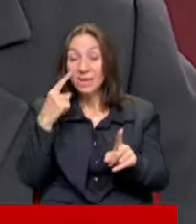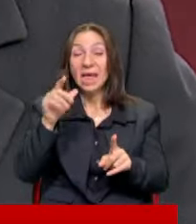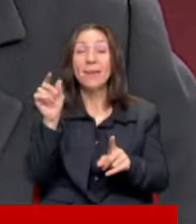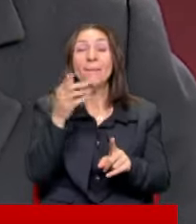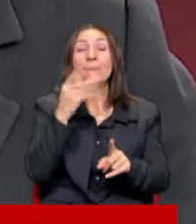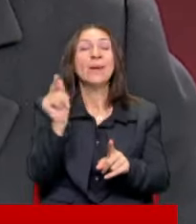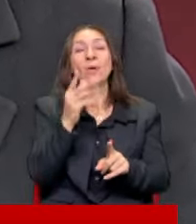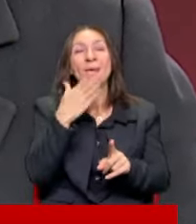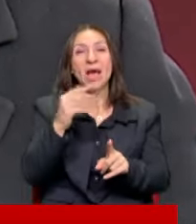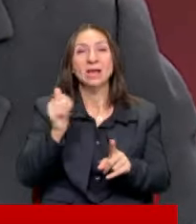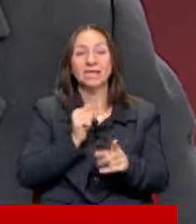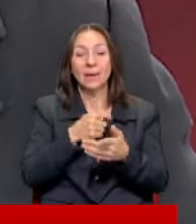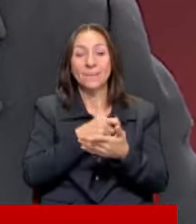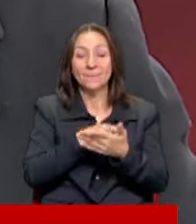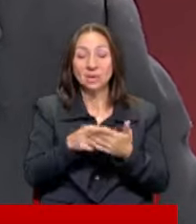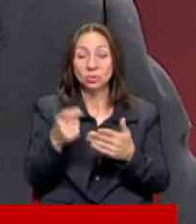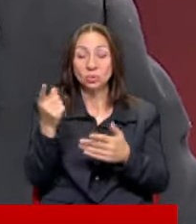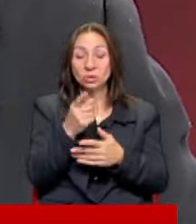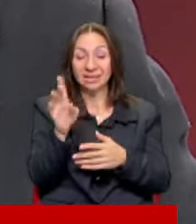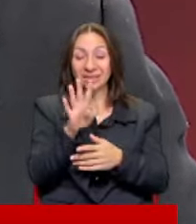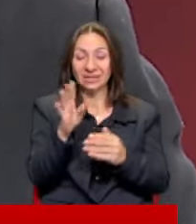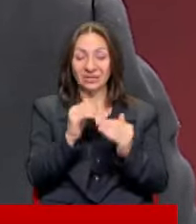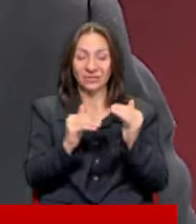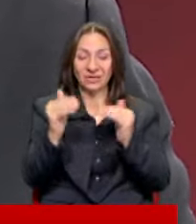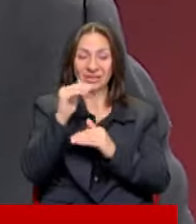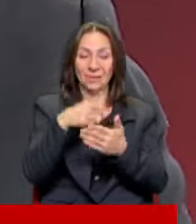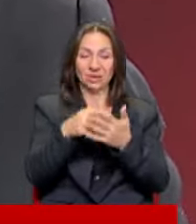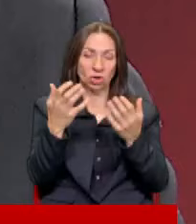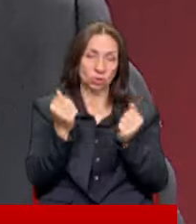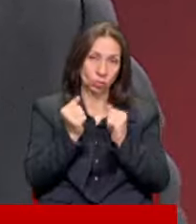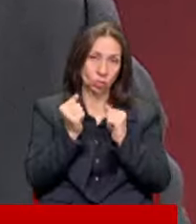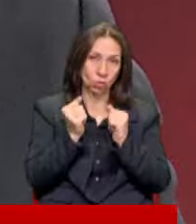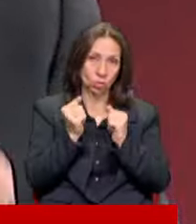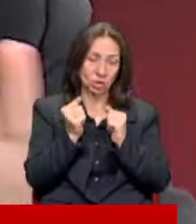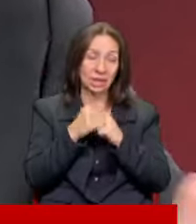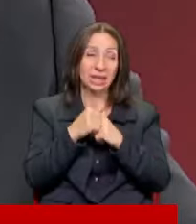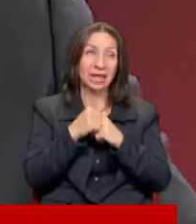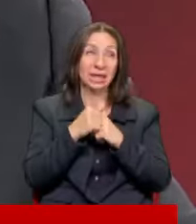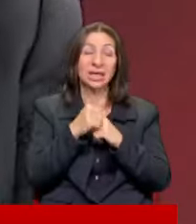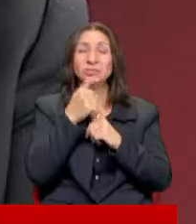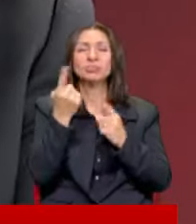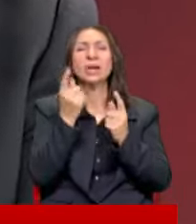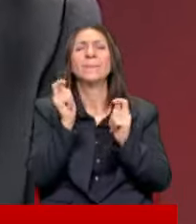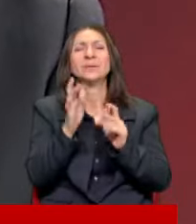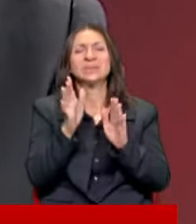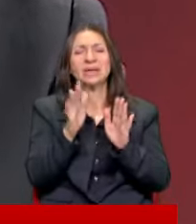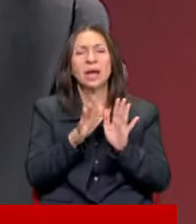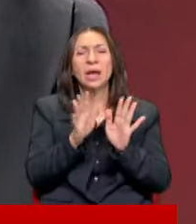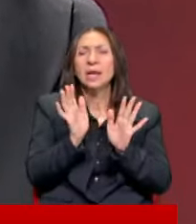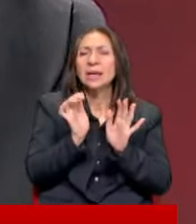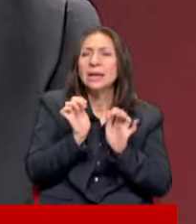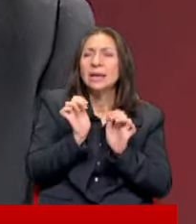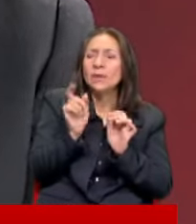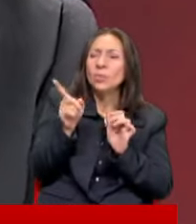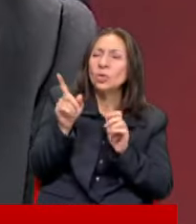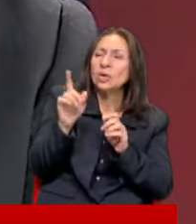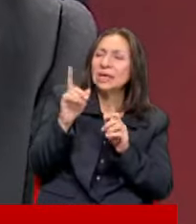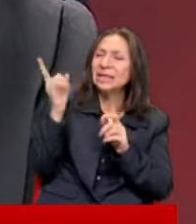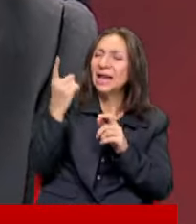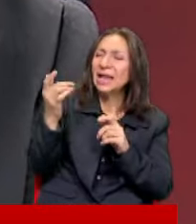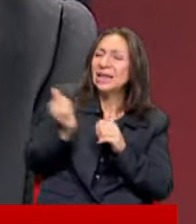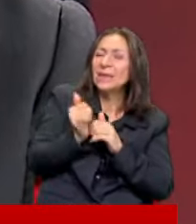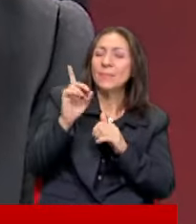emeklisi Asgari ücretin % 40 daha fazla maaş alıyordu yani Hiçbir şey yapmasa gölge etmese mevcut iktidar